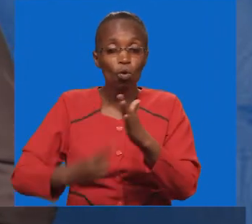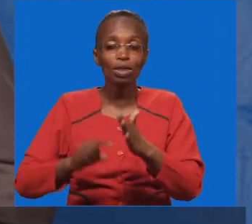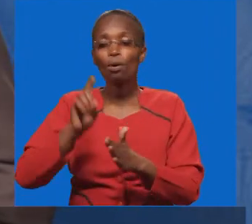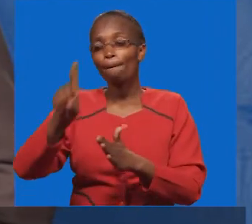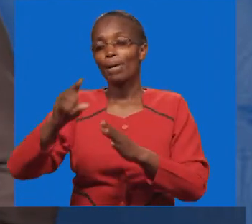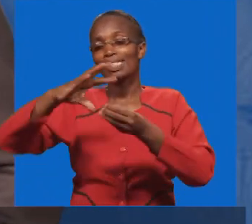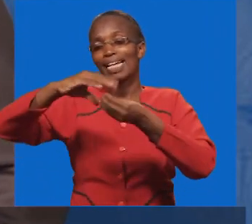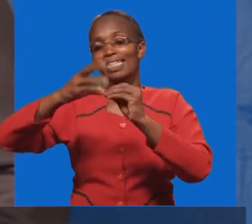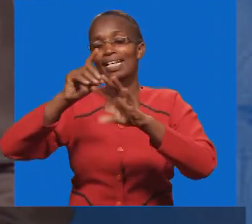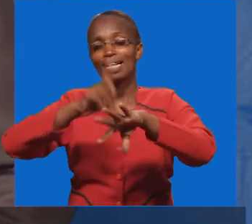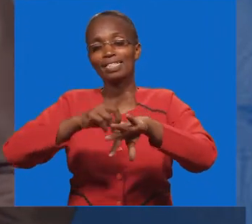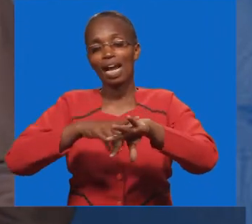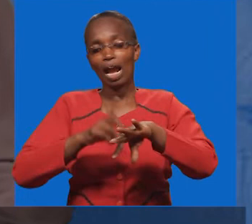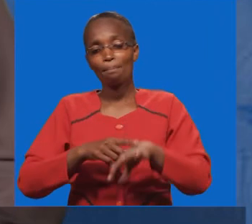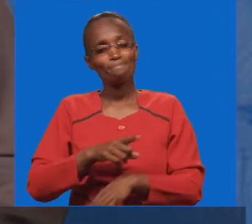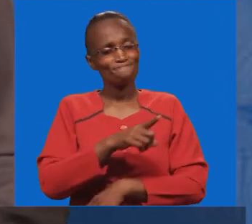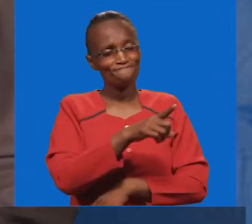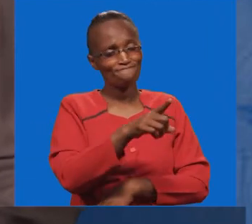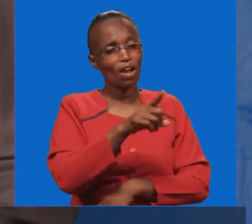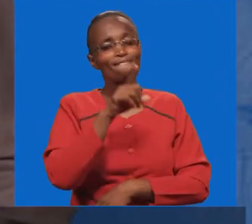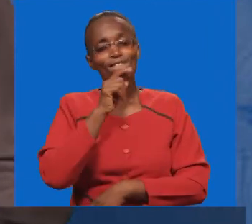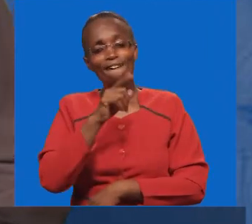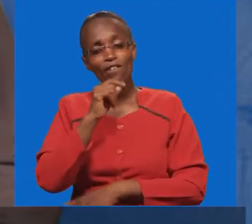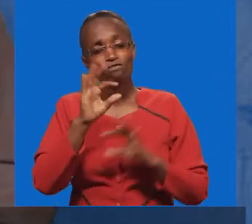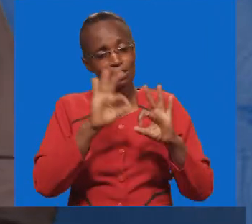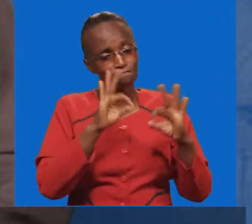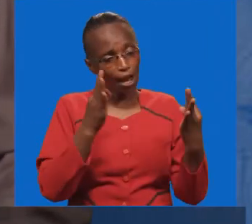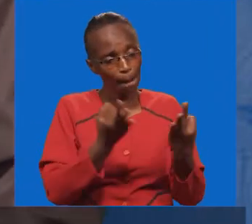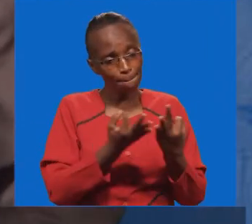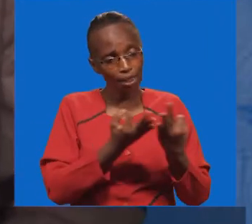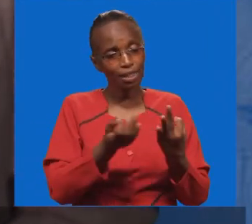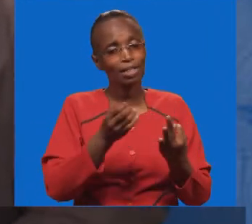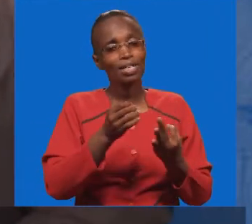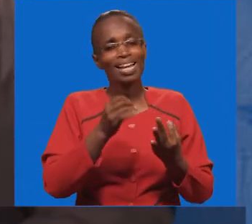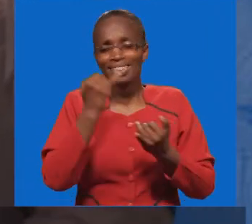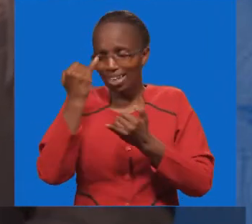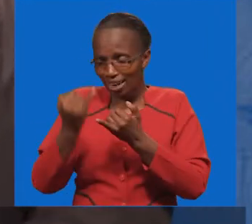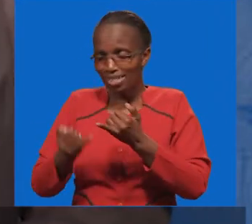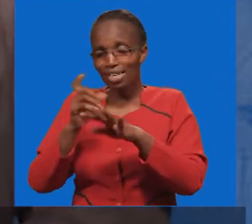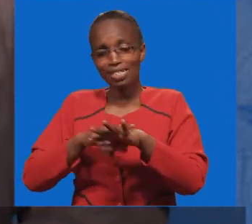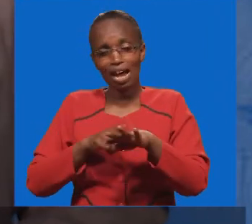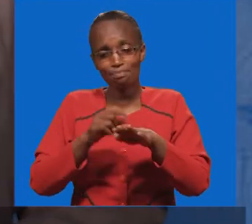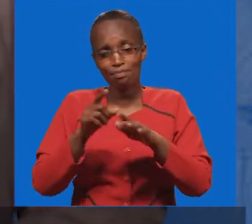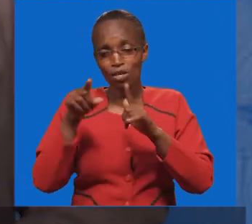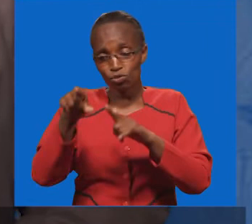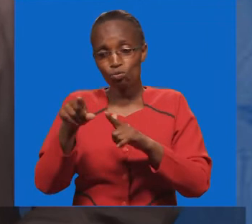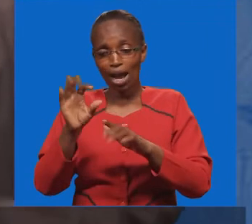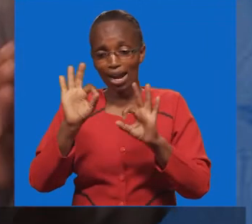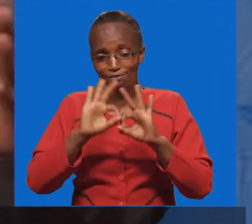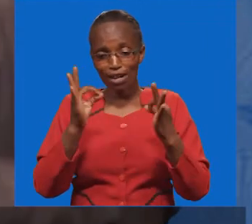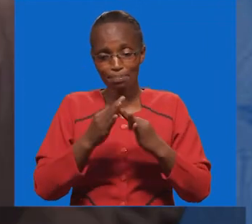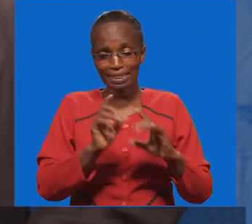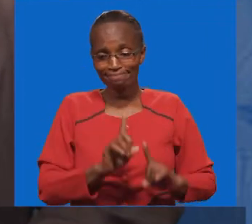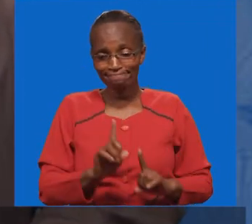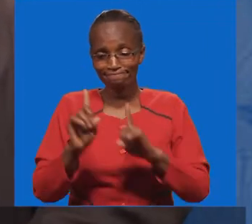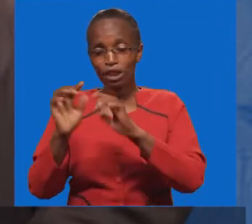kudumisha upendo, tufanye nini? Let's create time out together. Wewe baba, ni lini uliweza kupeleka familia yako